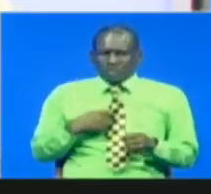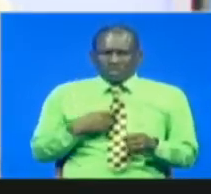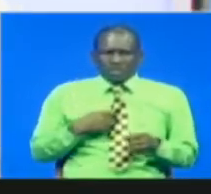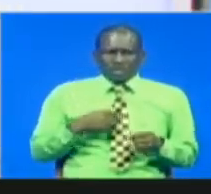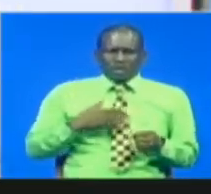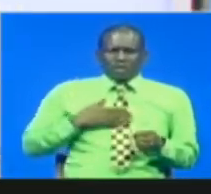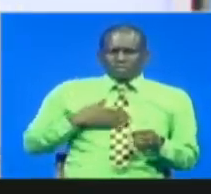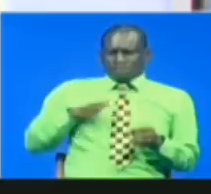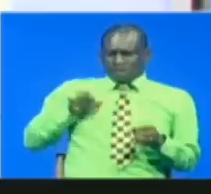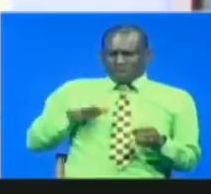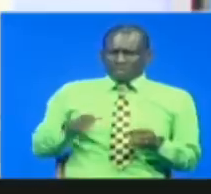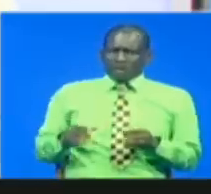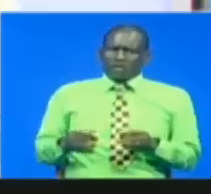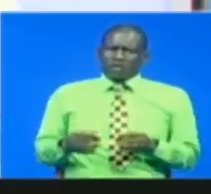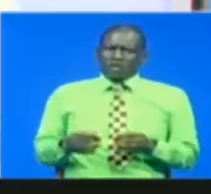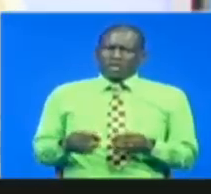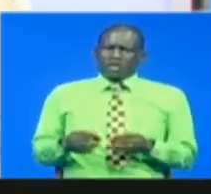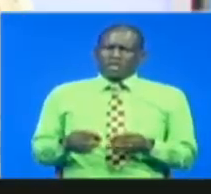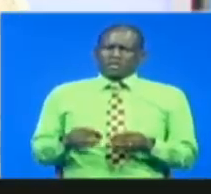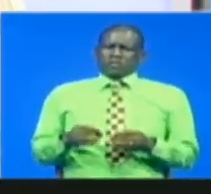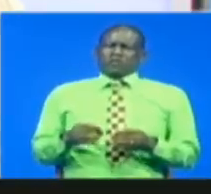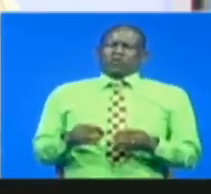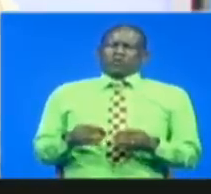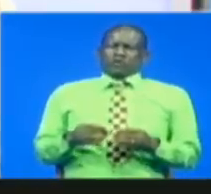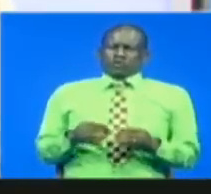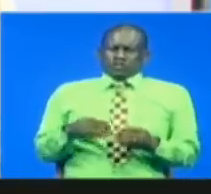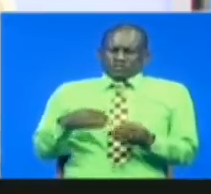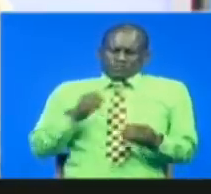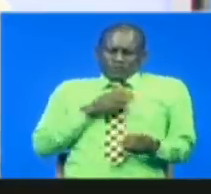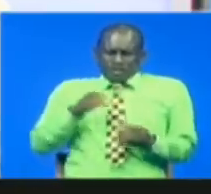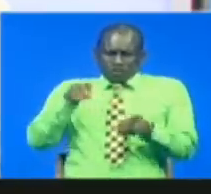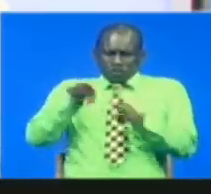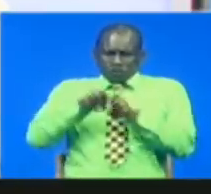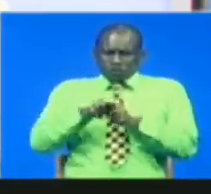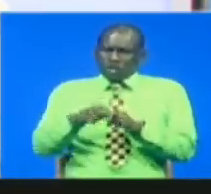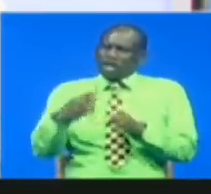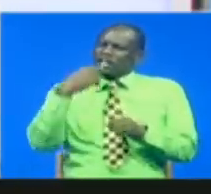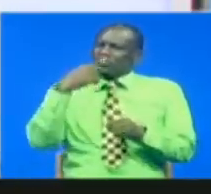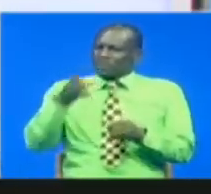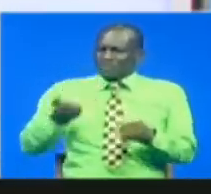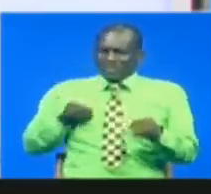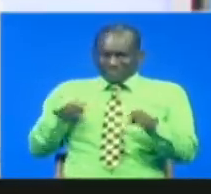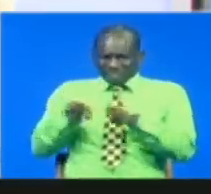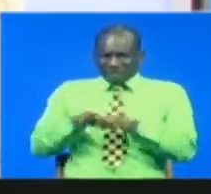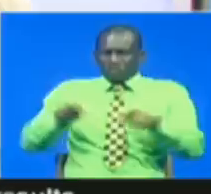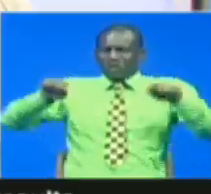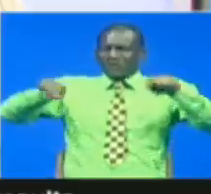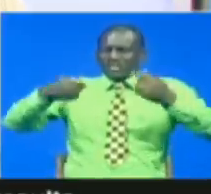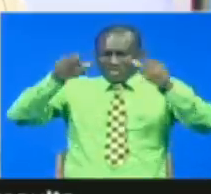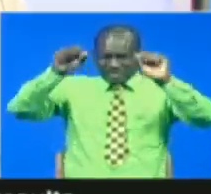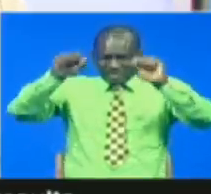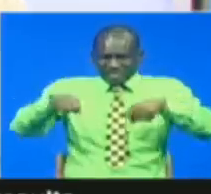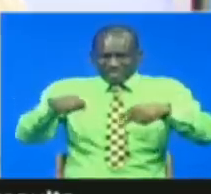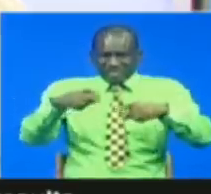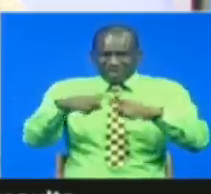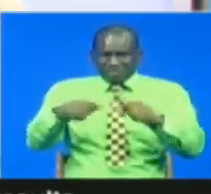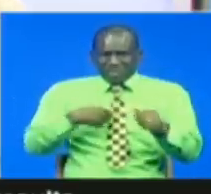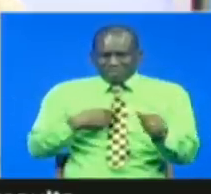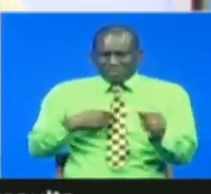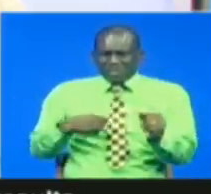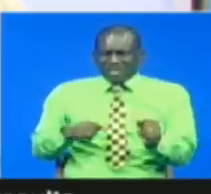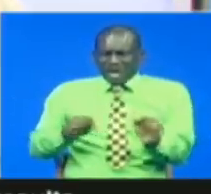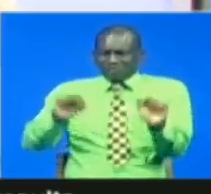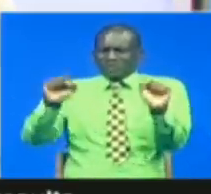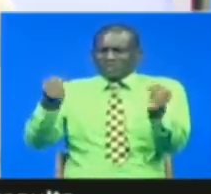alikuwa venye alisikia aliambiwa na haya akaisha kidogo. The sister ndiye aliongea na mimi nikamwambia my dear tumevamiwa kidogo lakini naona nimeponyoka